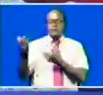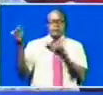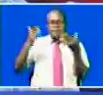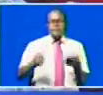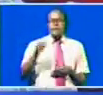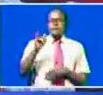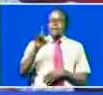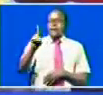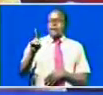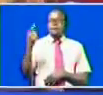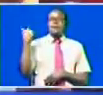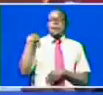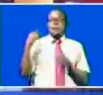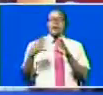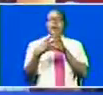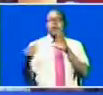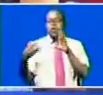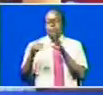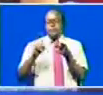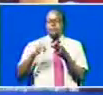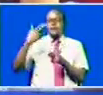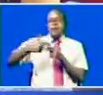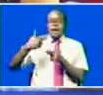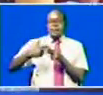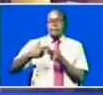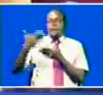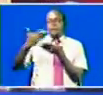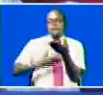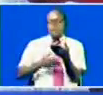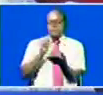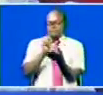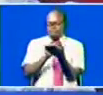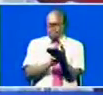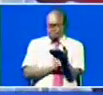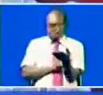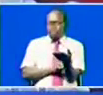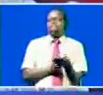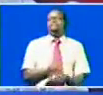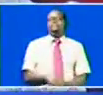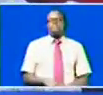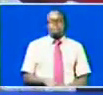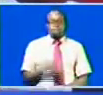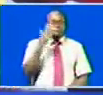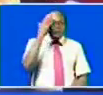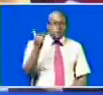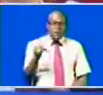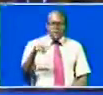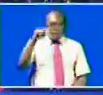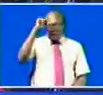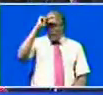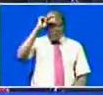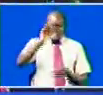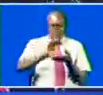numbers, ID photocopy, na walete majina yao, na kuna form watakuja wajaze. Kwa sababu serikali